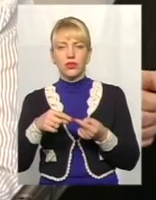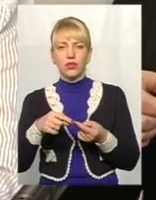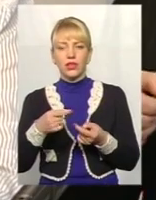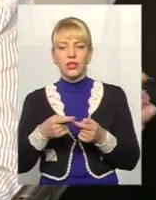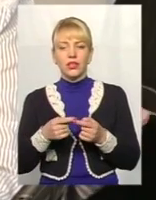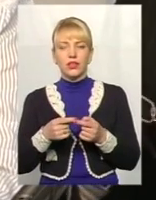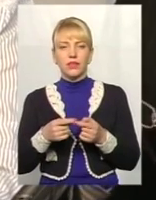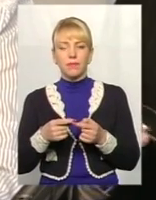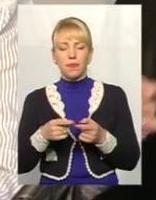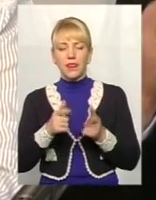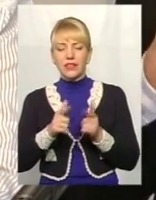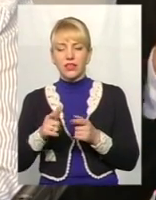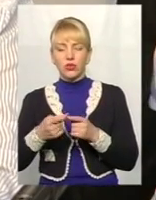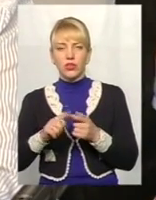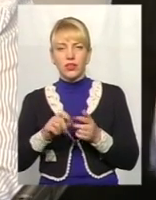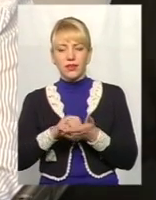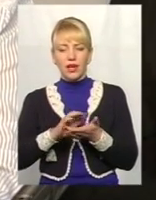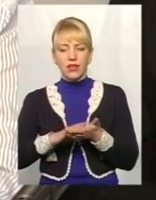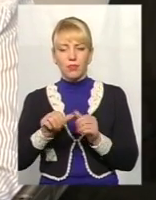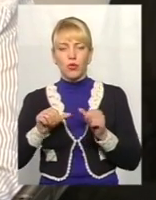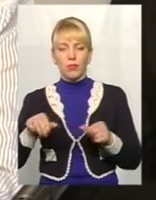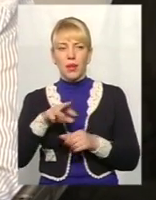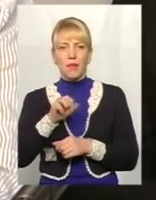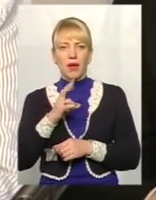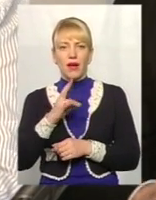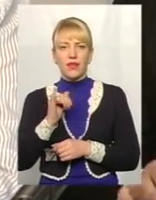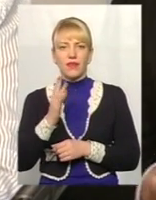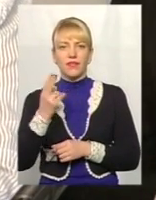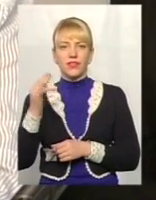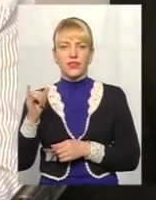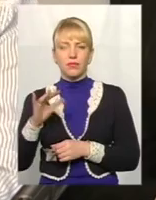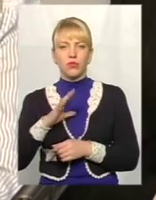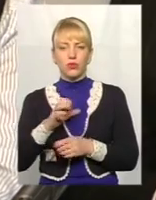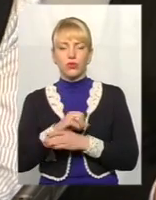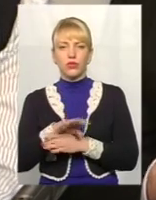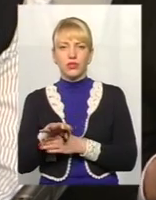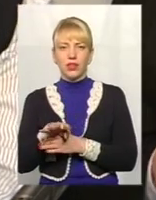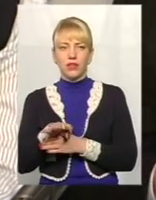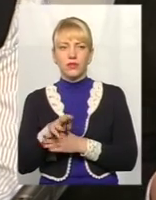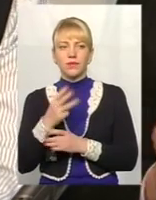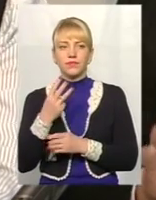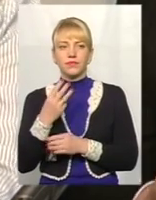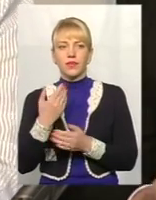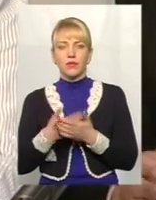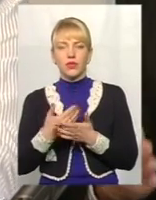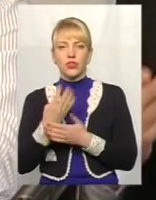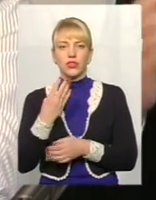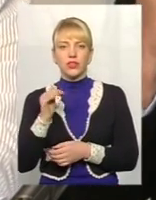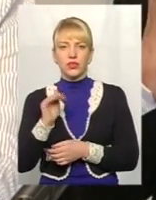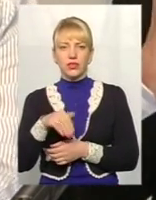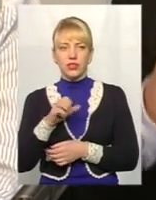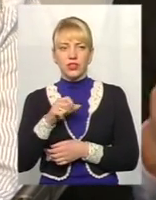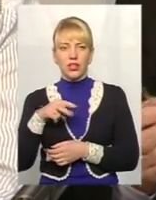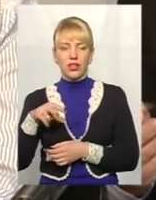даних по комісії, показали, що, наприклад, в Манівцях було розстріляно близько 4 тисяч.